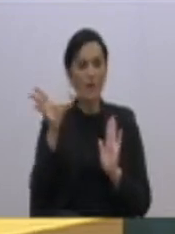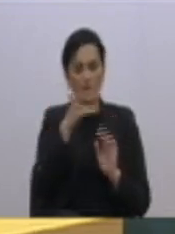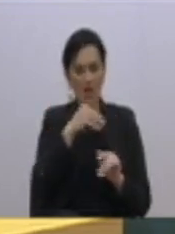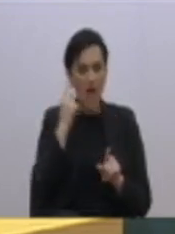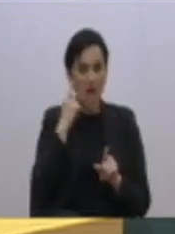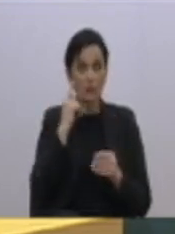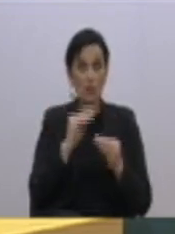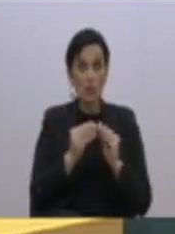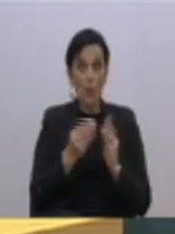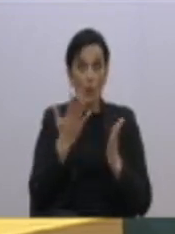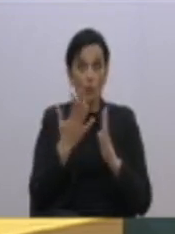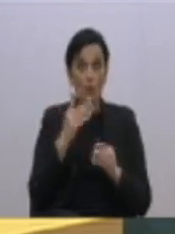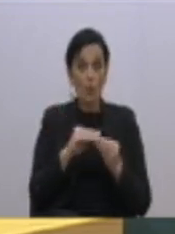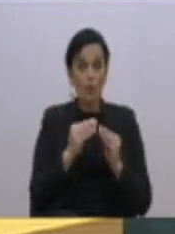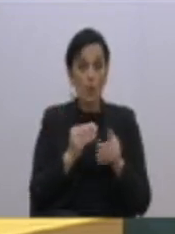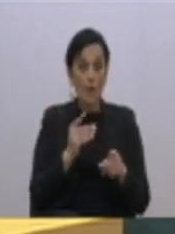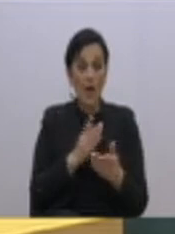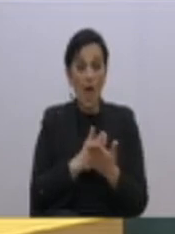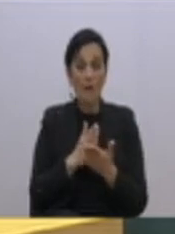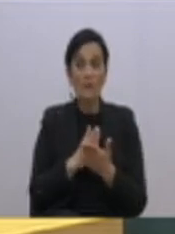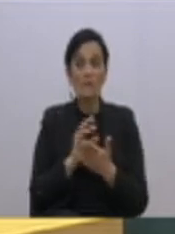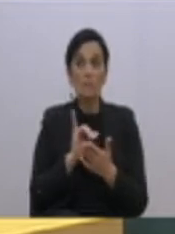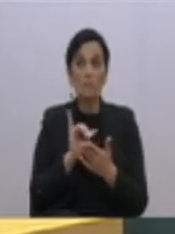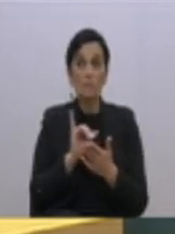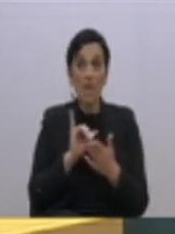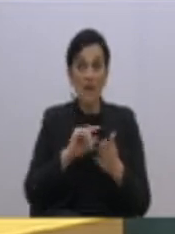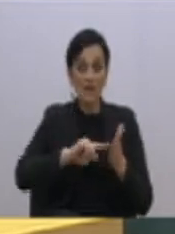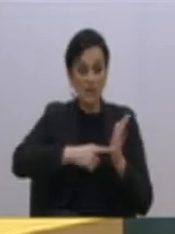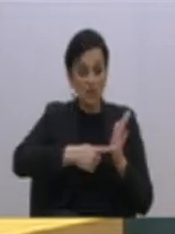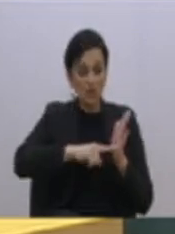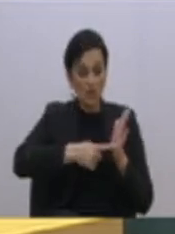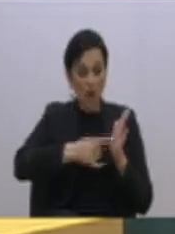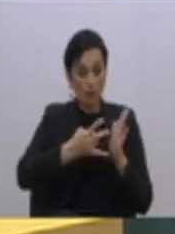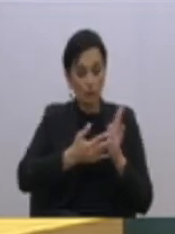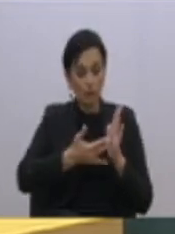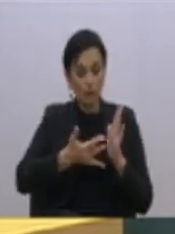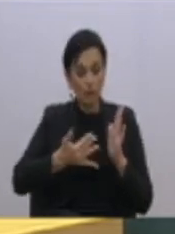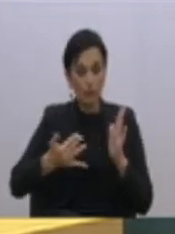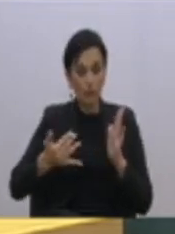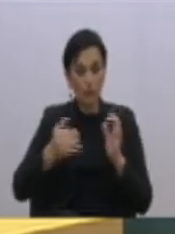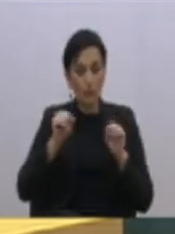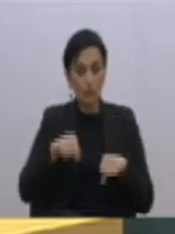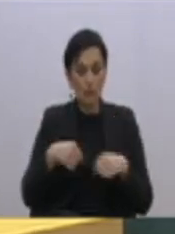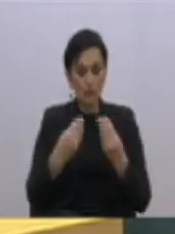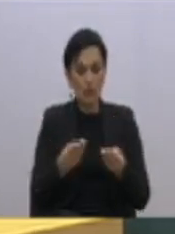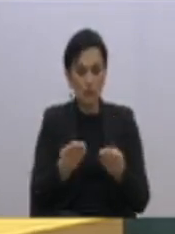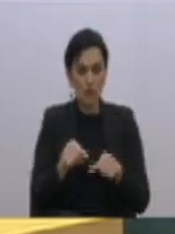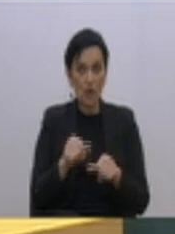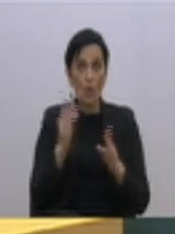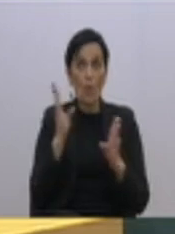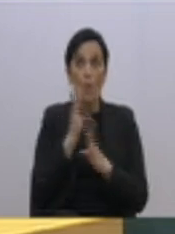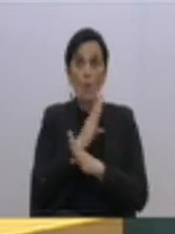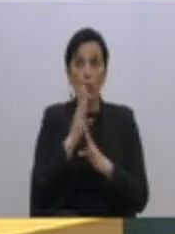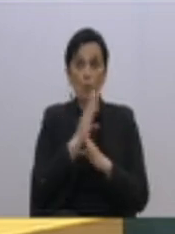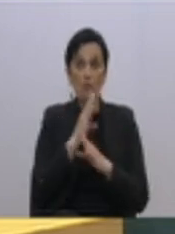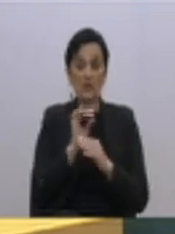არის. მაგრამ თუ ეს პრობლემები არის, სადღაც ხო უნდა მოეშვას ჭანჭიკები, ხო? სადღაც ხო უნდა გაჩნდეს შესაძლებლობა, რომ ბუნებრივად